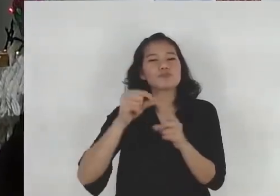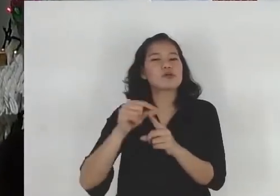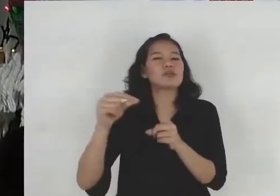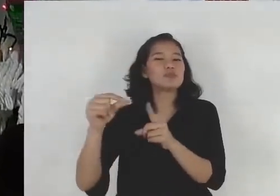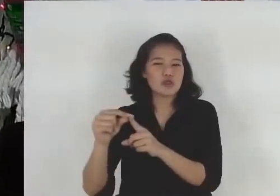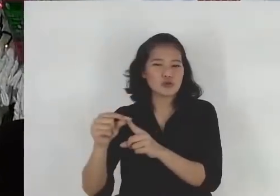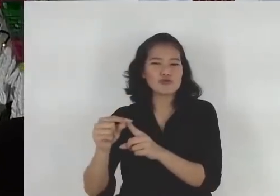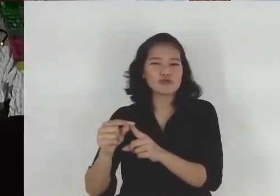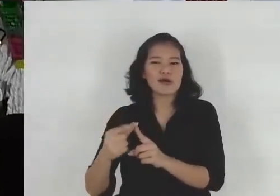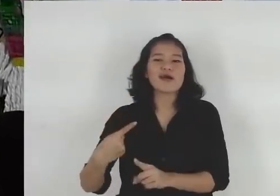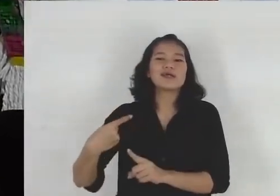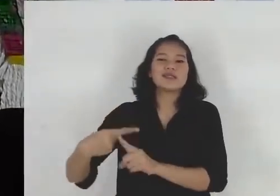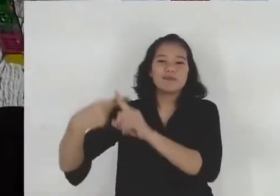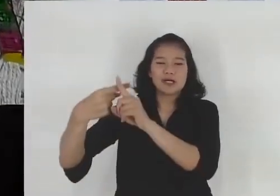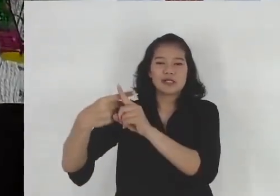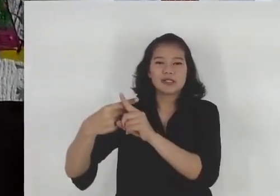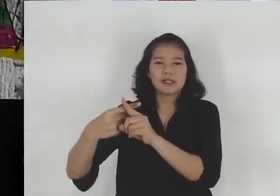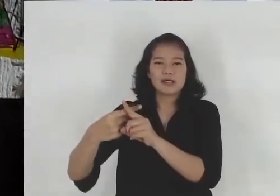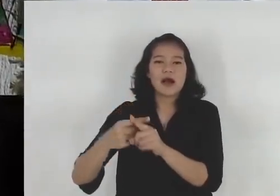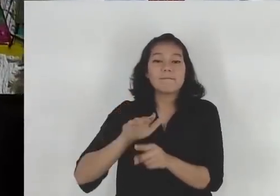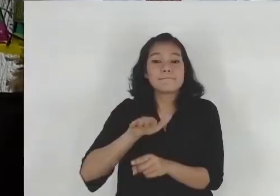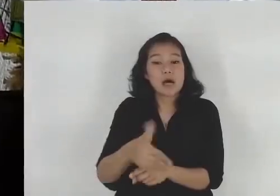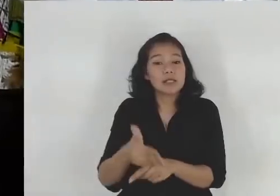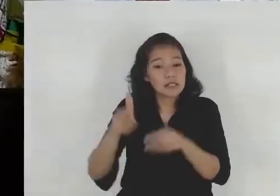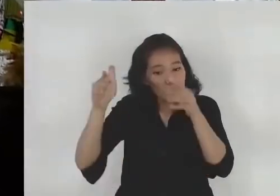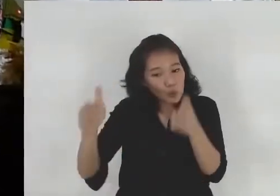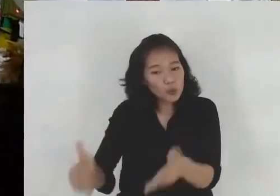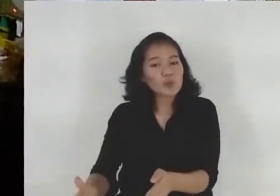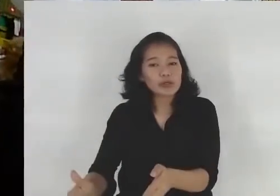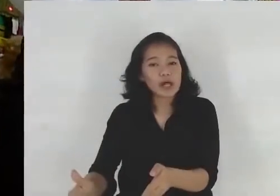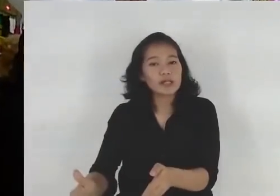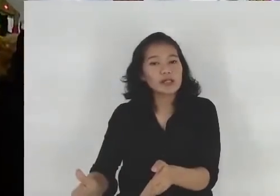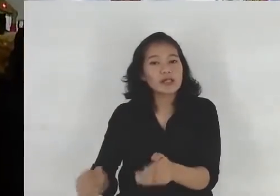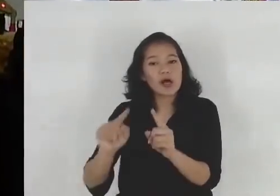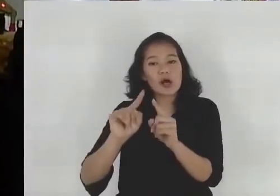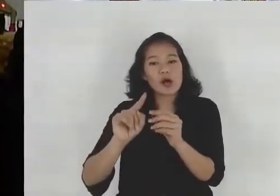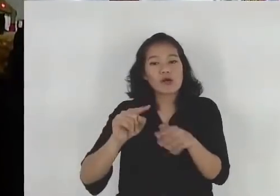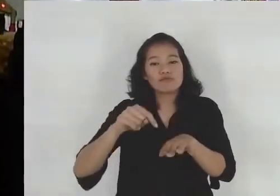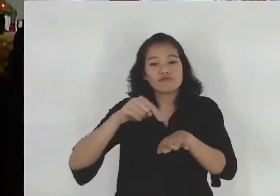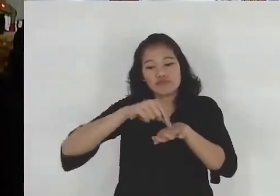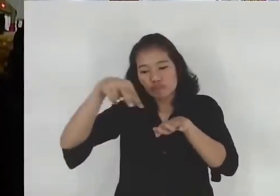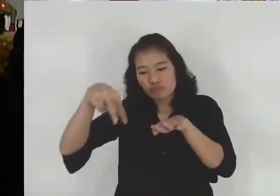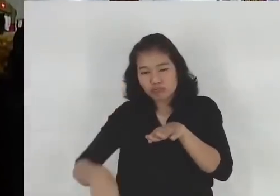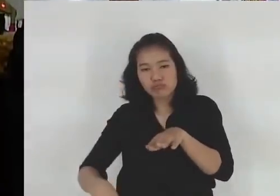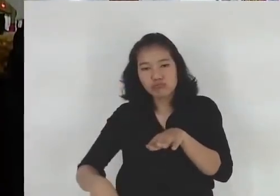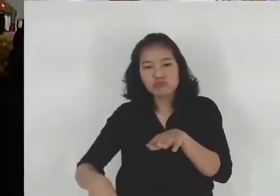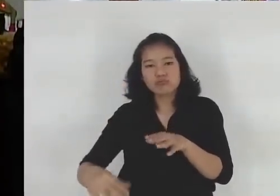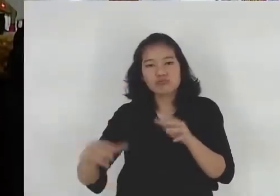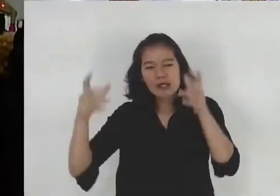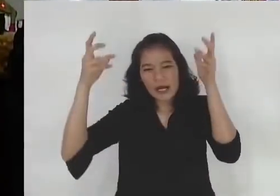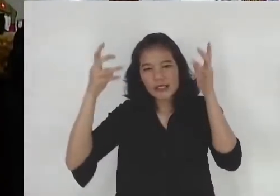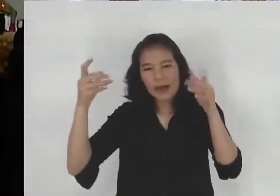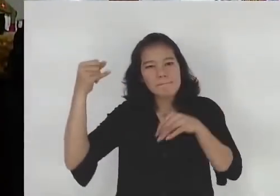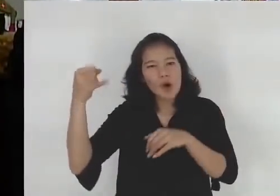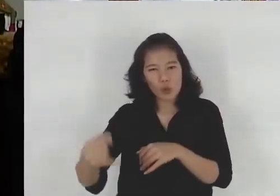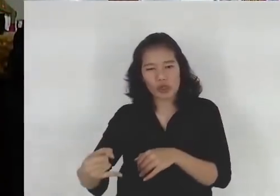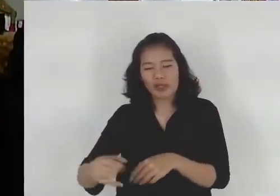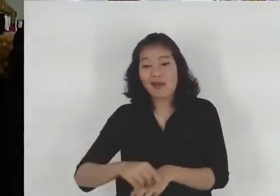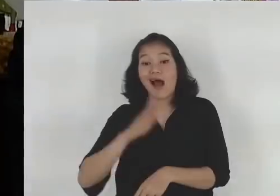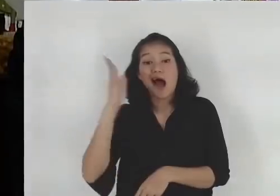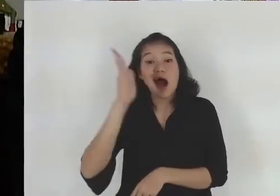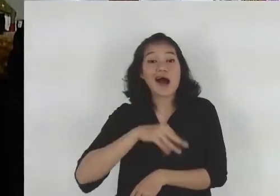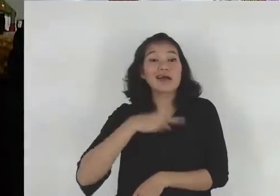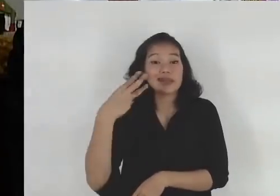disalibkan mati dan dikuburkan turun ke dalam kerajaan maut pada hari yang ketiga